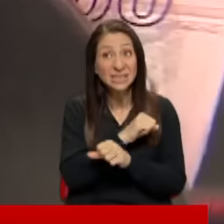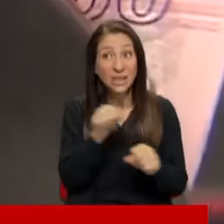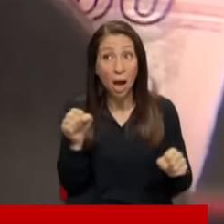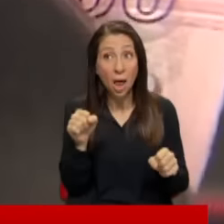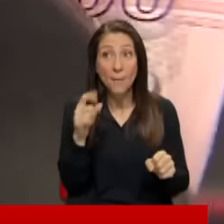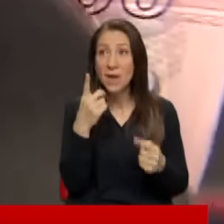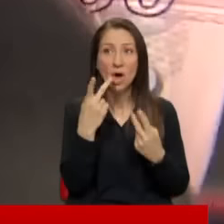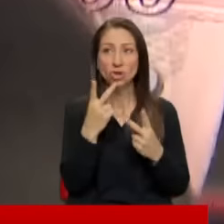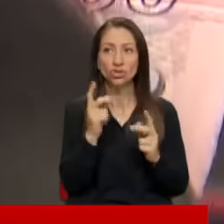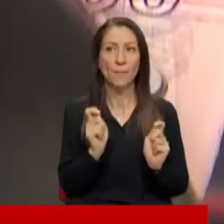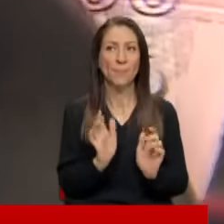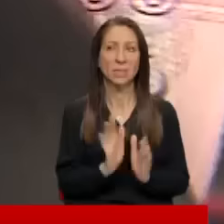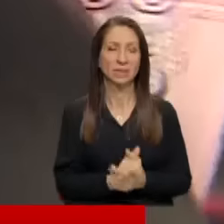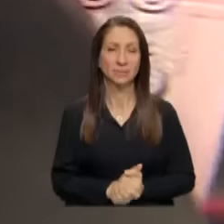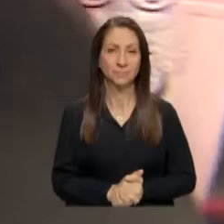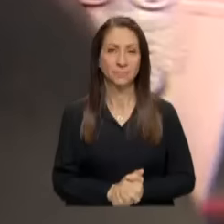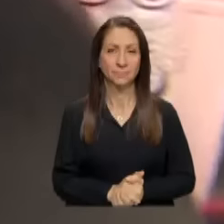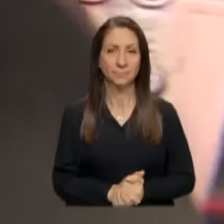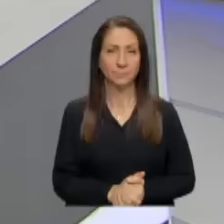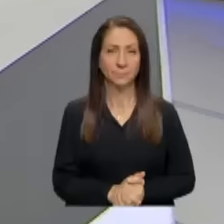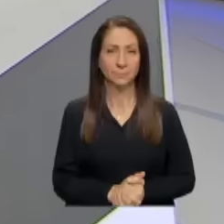zararla ilgili bir açıklama yapılmadı.